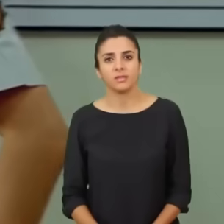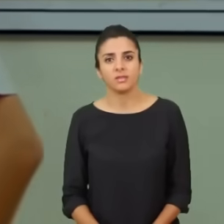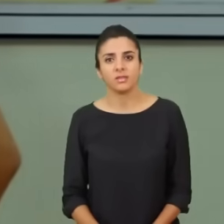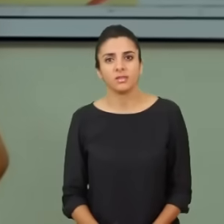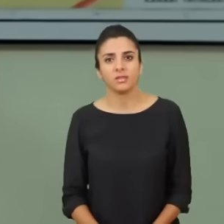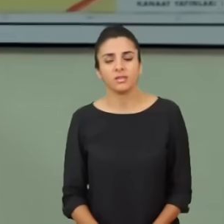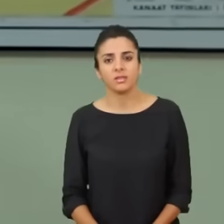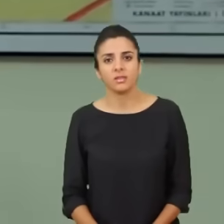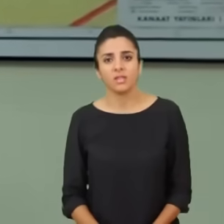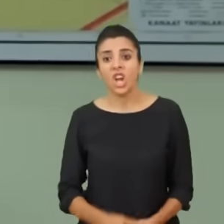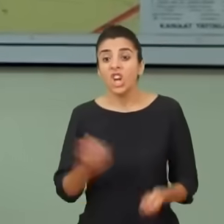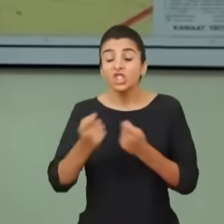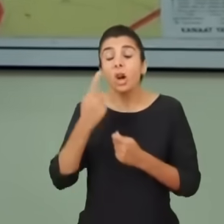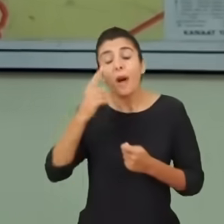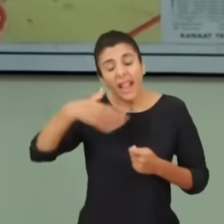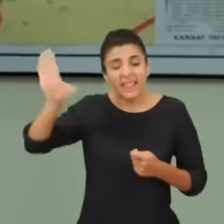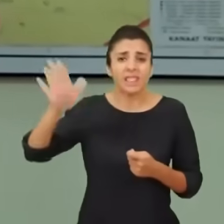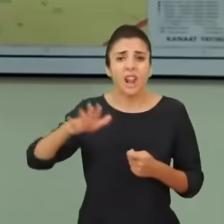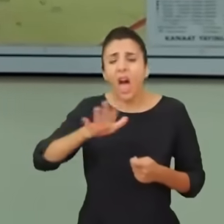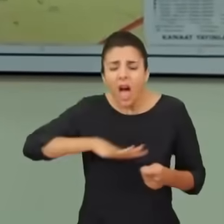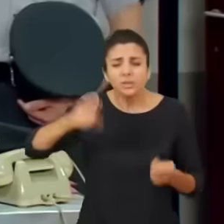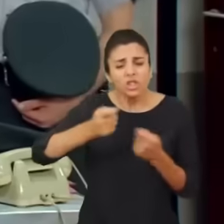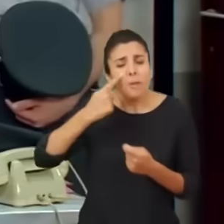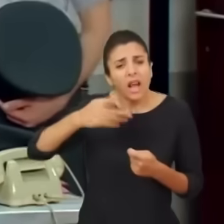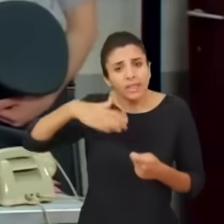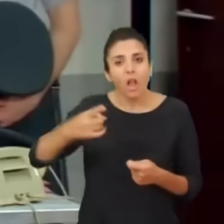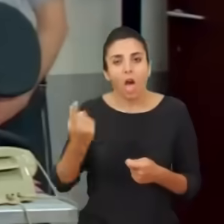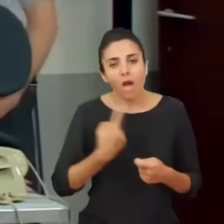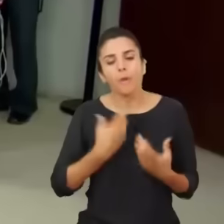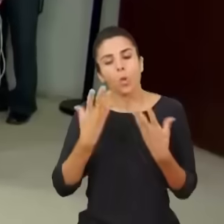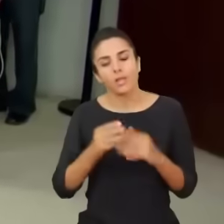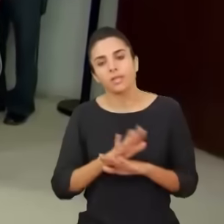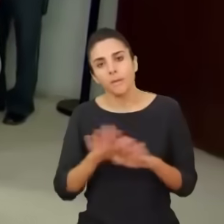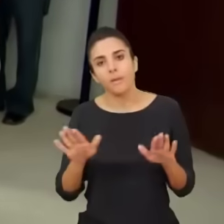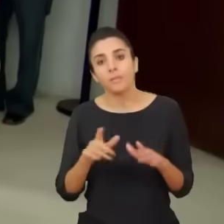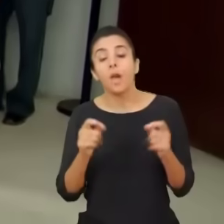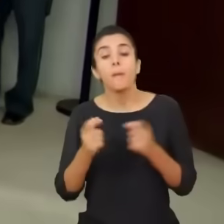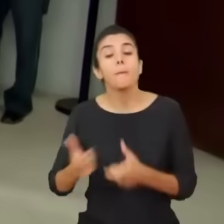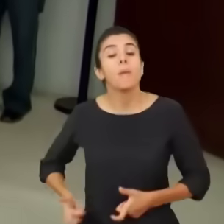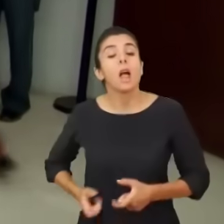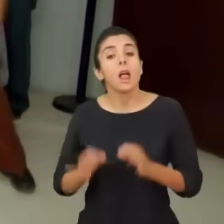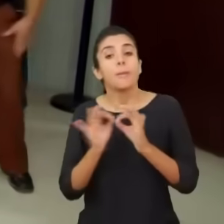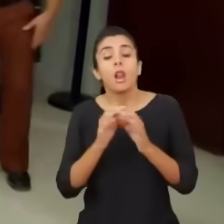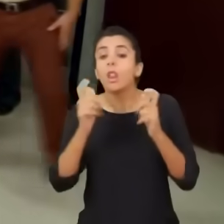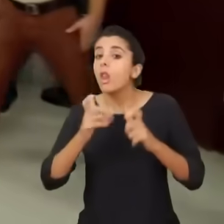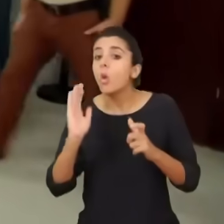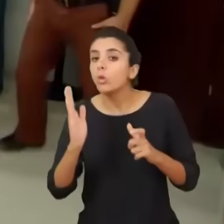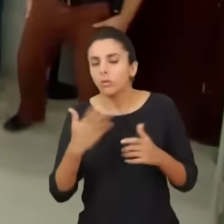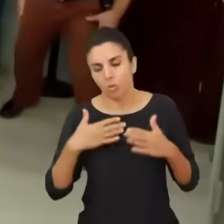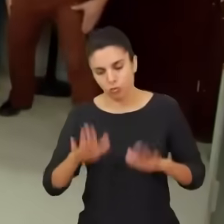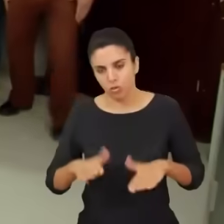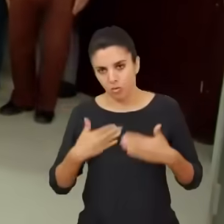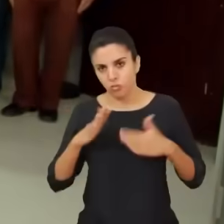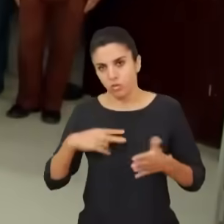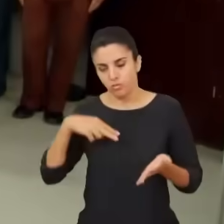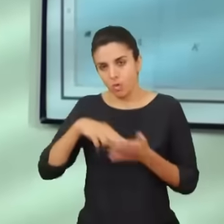düzeltti. İşinize gücünüze bakın! Herkes işine baksın! Emredersiniz başkomiserim. Bekir, nereye? Buradayım başkomiserim,